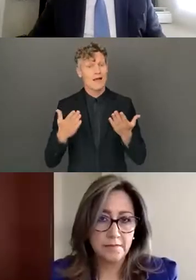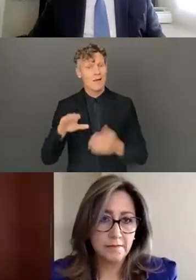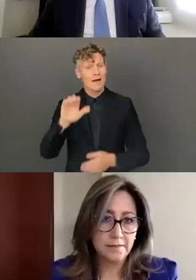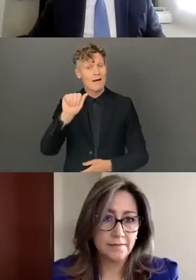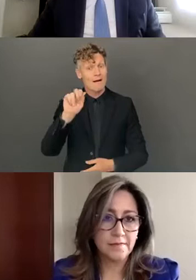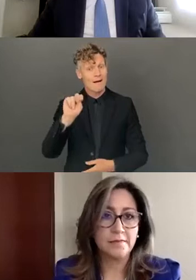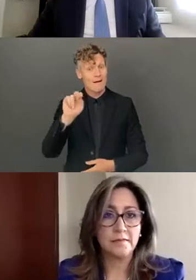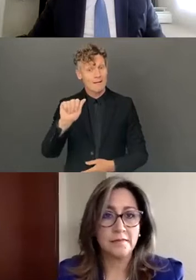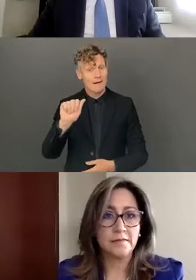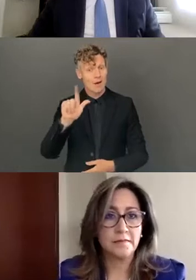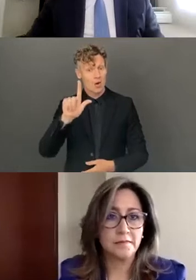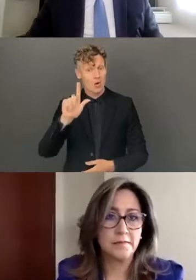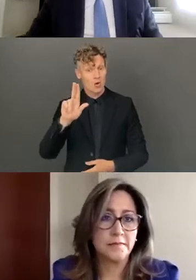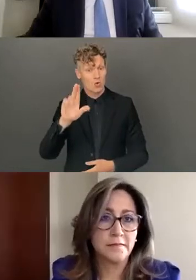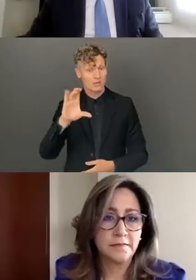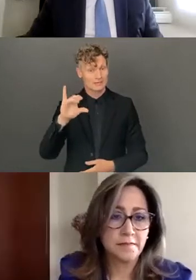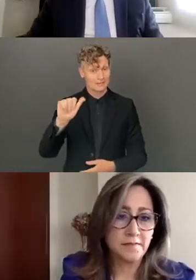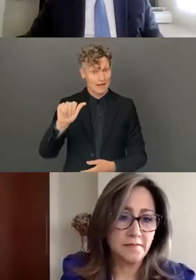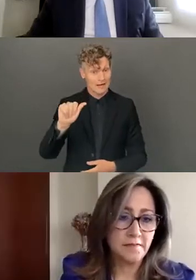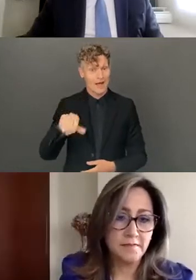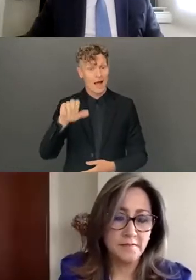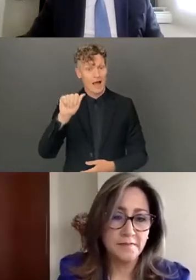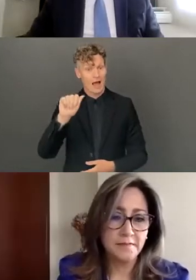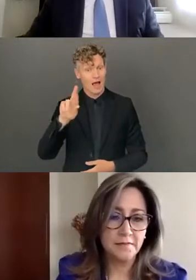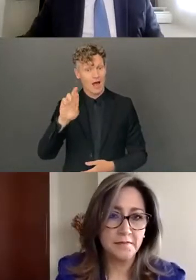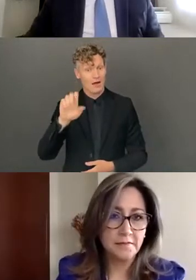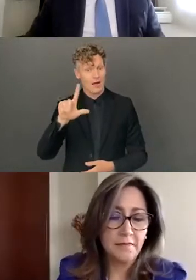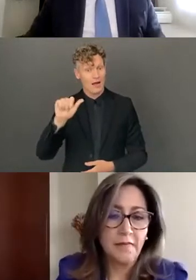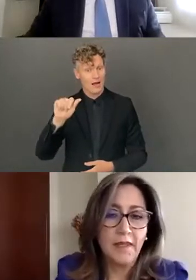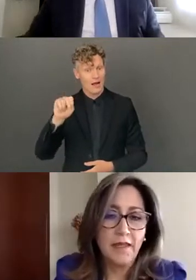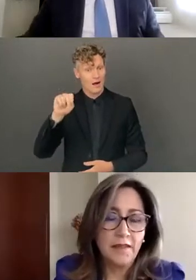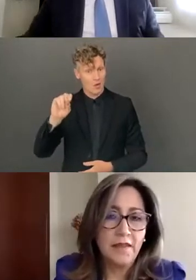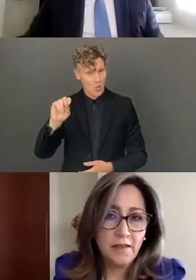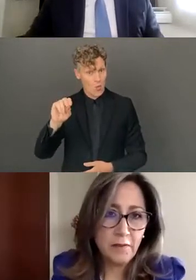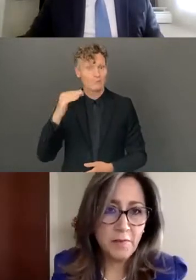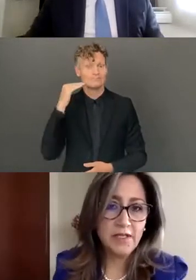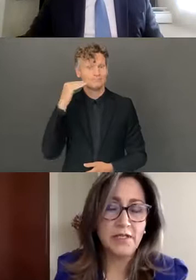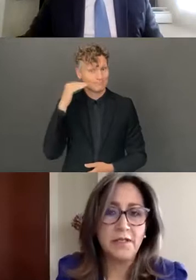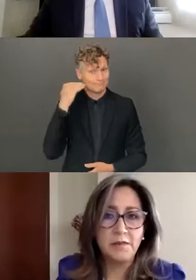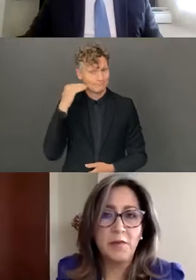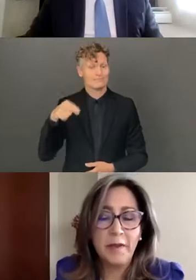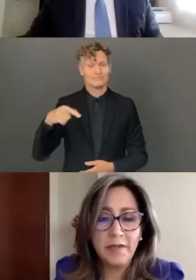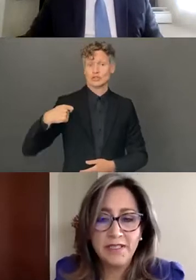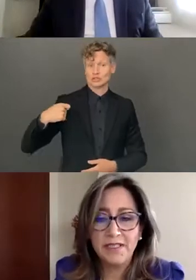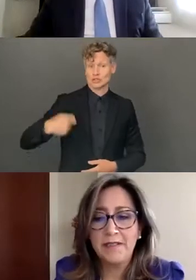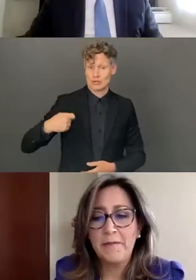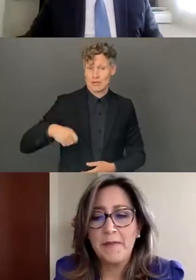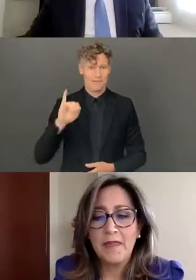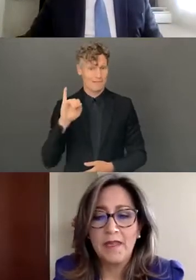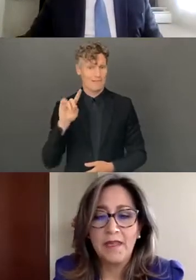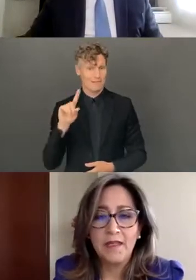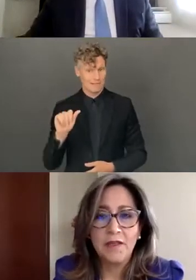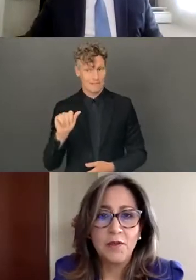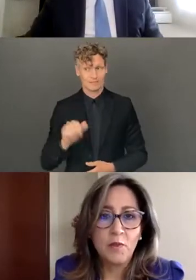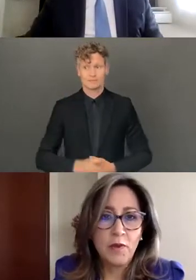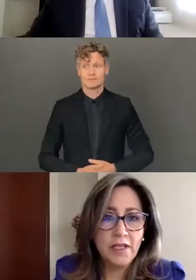Lucia Ariana, présidente de l'Alliance internationale des personnes handicapées, à prendre la parole. Anna, vous avez la parole. Merci beaucoup.